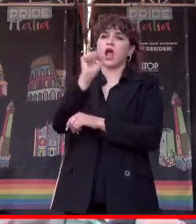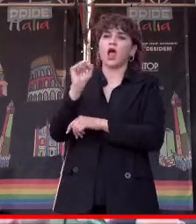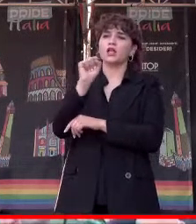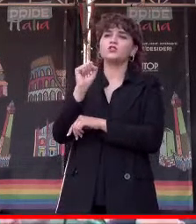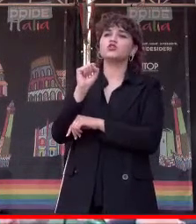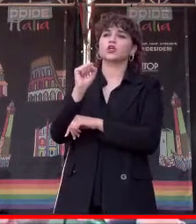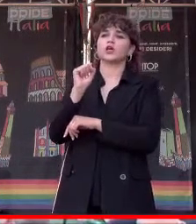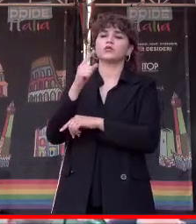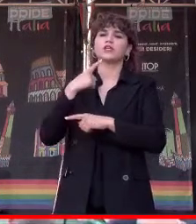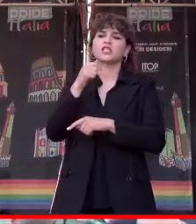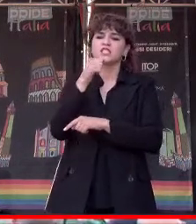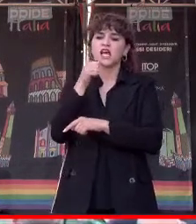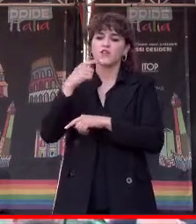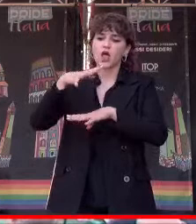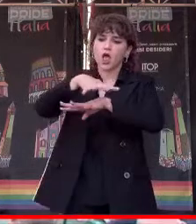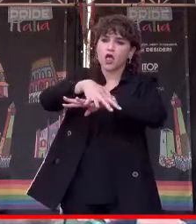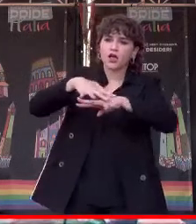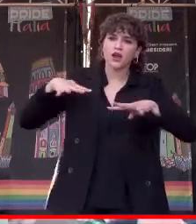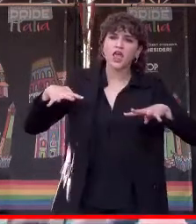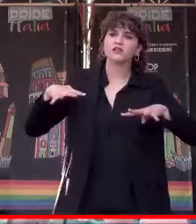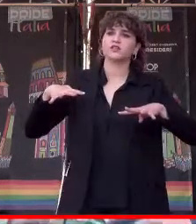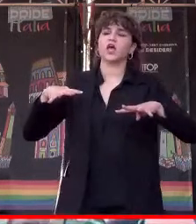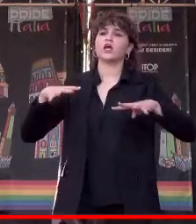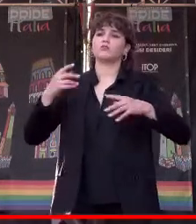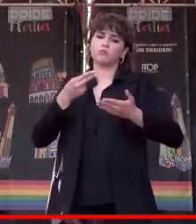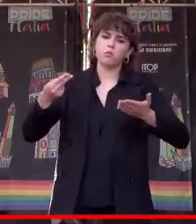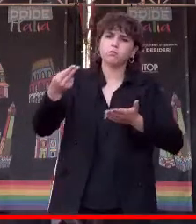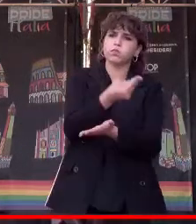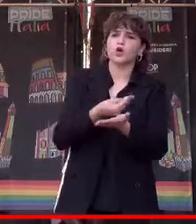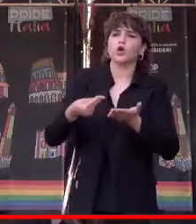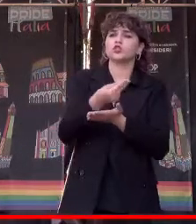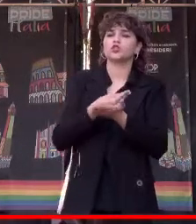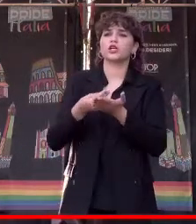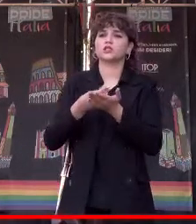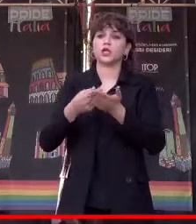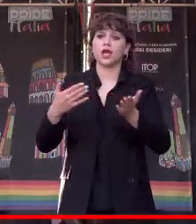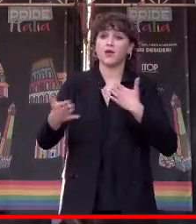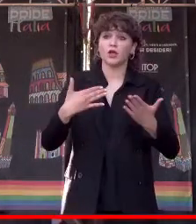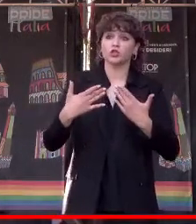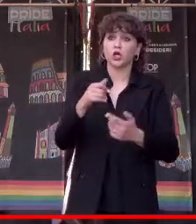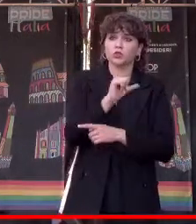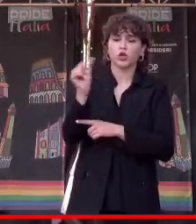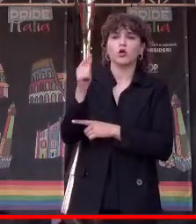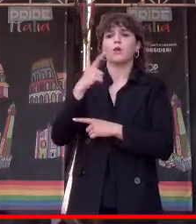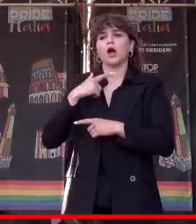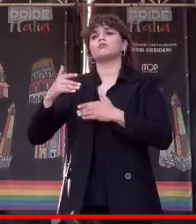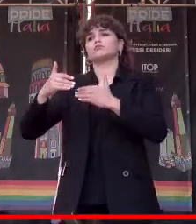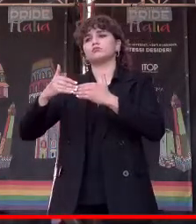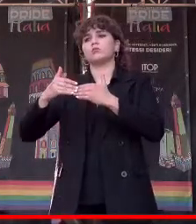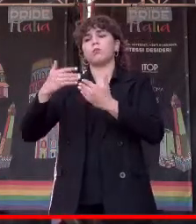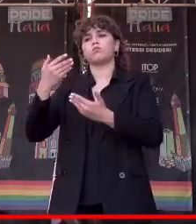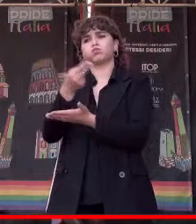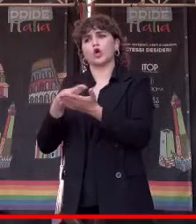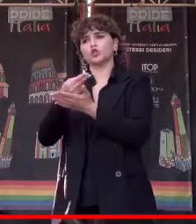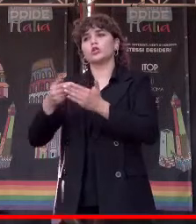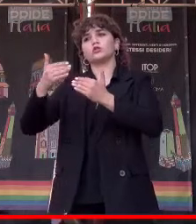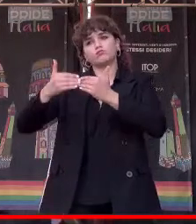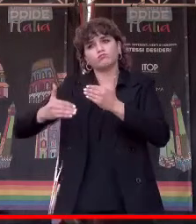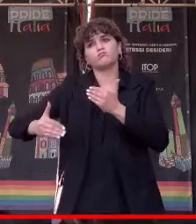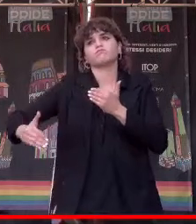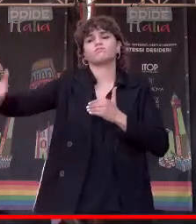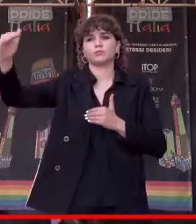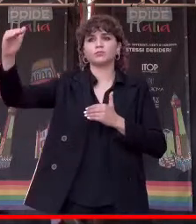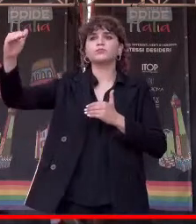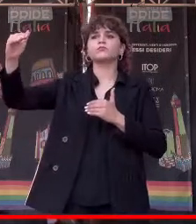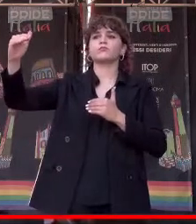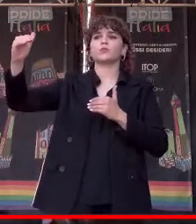buone pratiche e di progettare non sempre sull'emergenza ma di lungo respiro. Quanto è difficile, un'ultima domanda, quanto